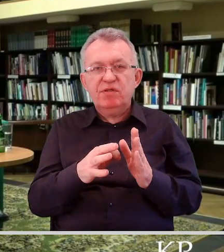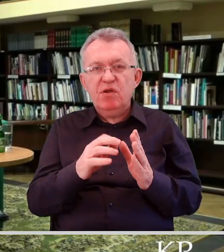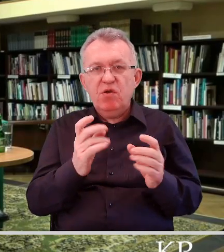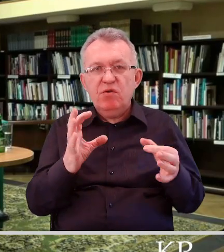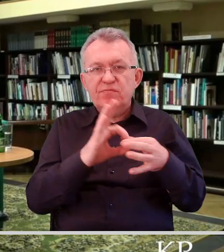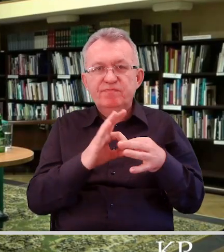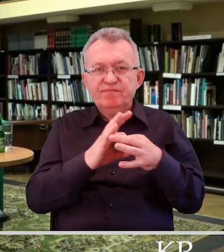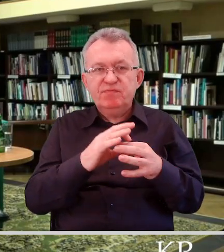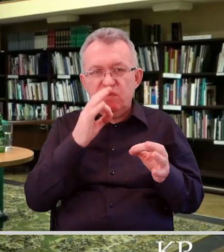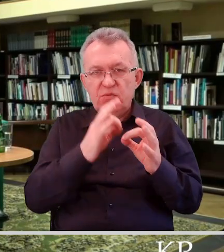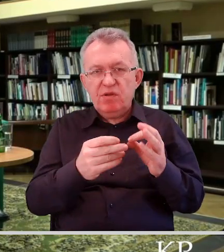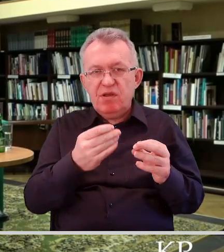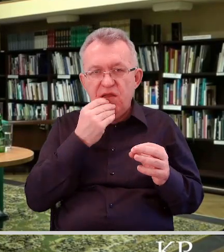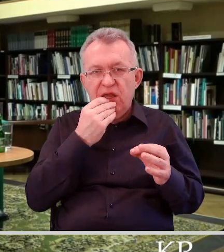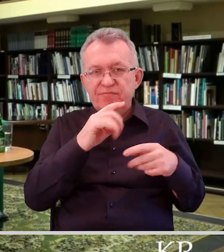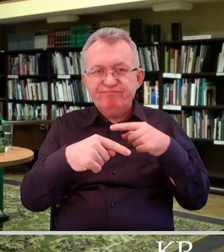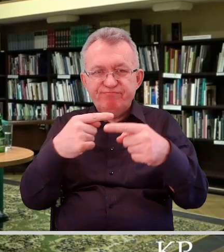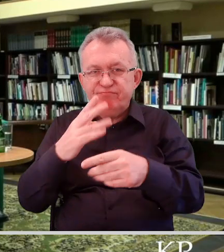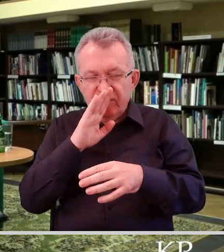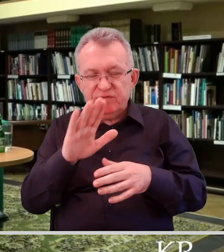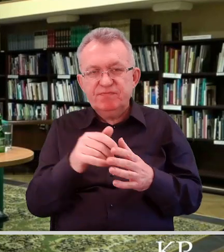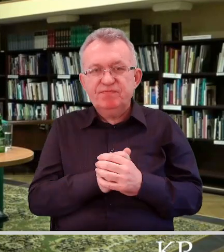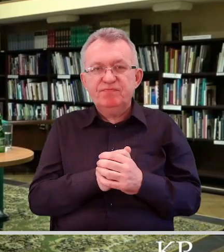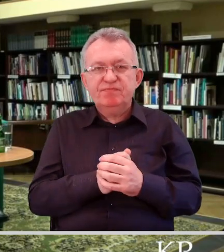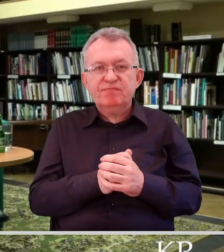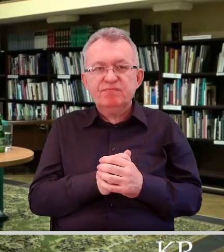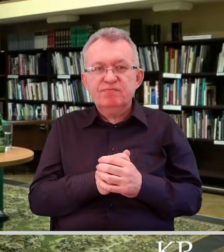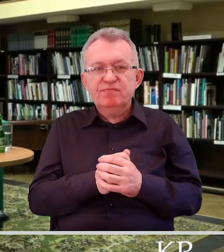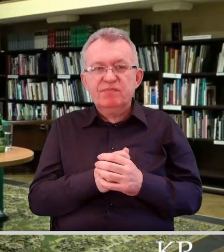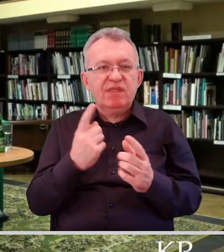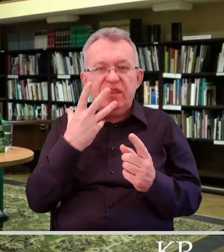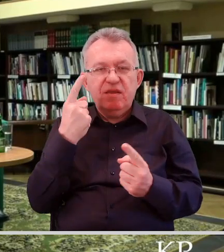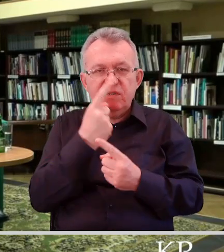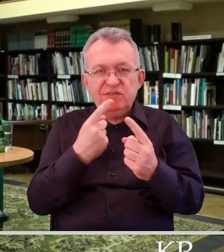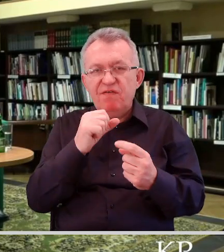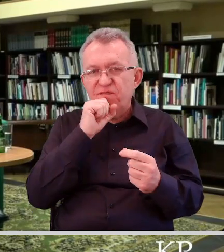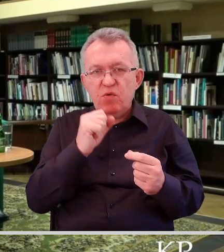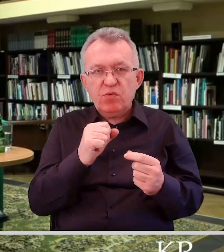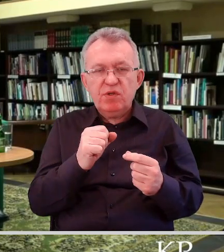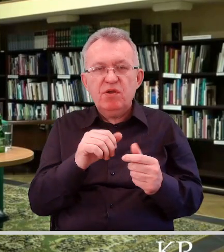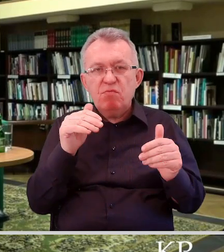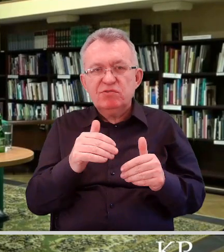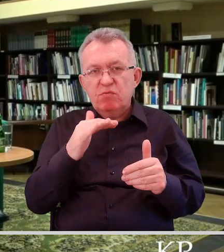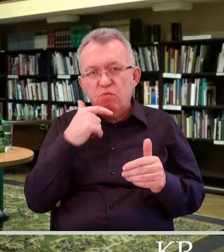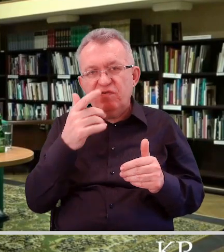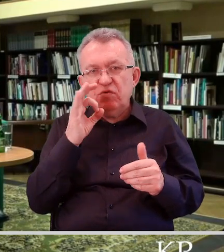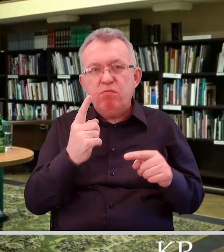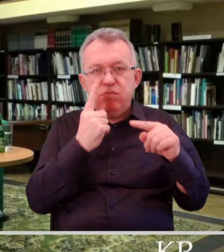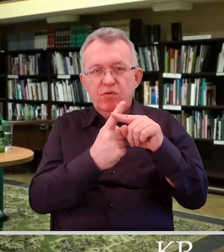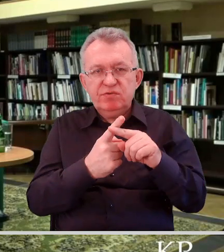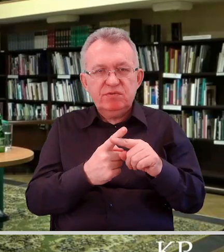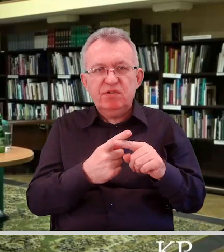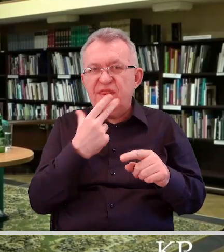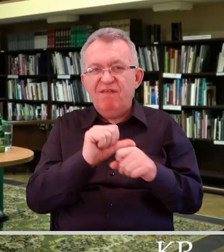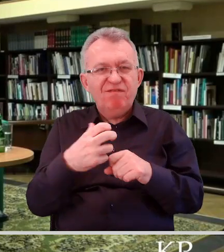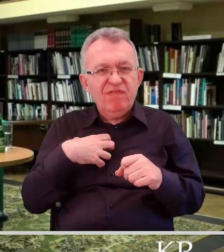łańcuch pokarmowy bardzo szczegółowo. Także nie wydaje mi się, żeby w ogóle tutaj można było mówić, bo mówisz o plus. Nie, to nie jest